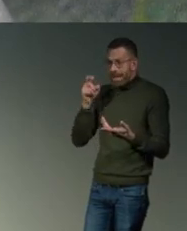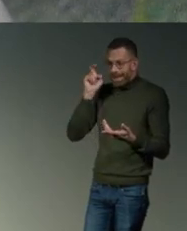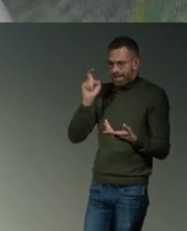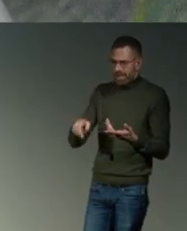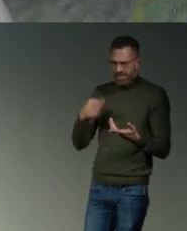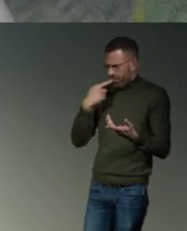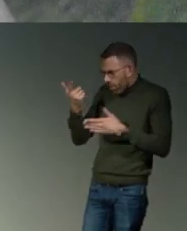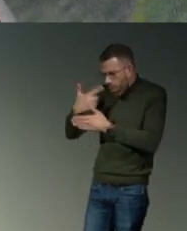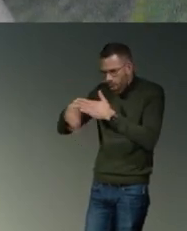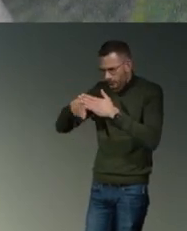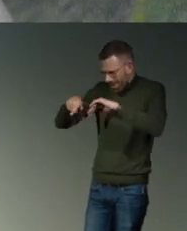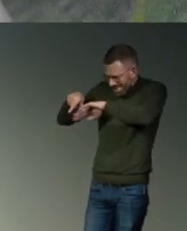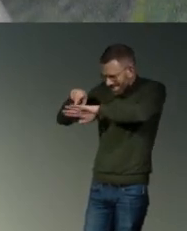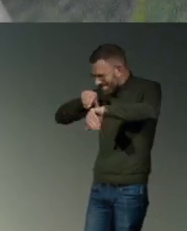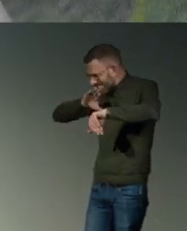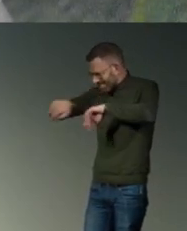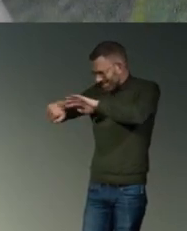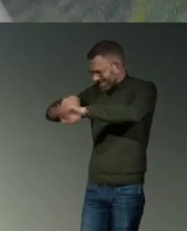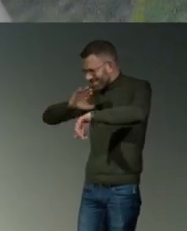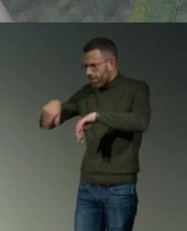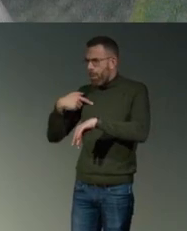le langage de tous ces mots